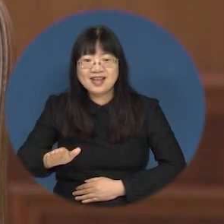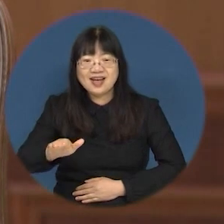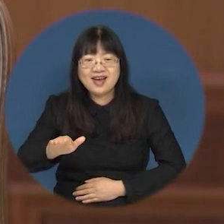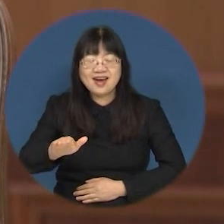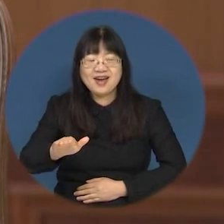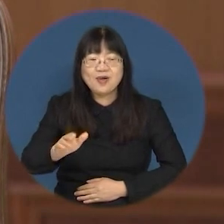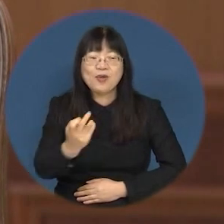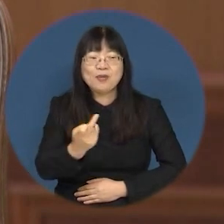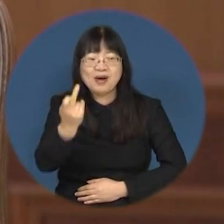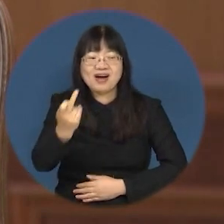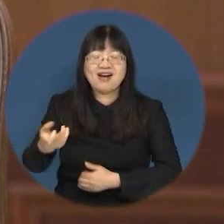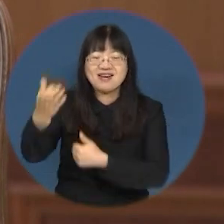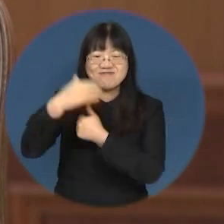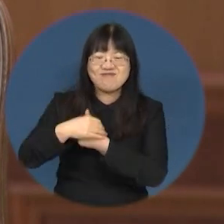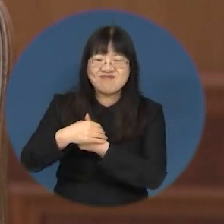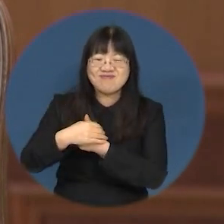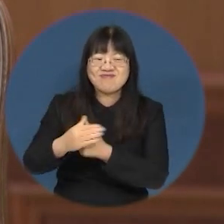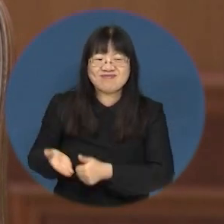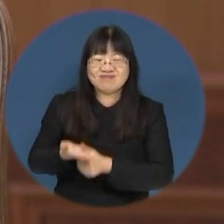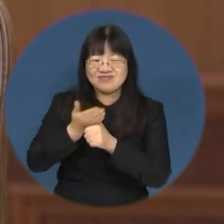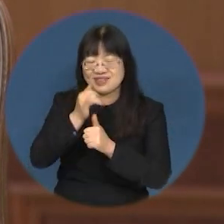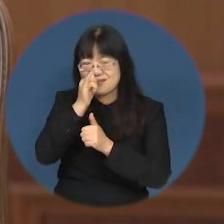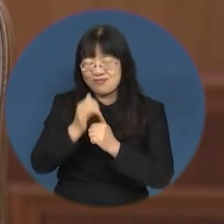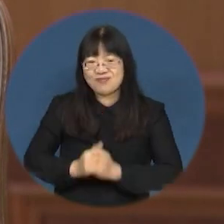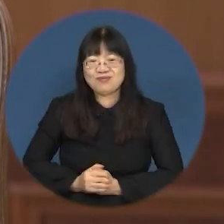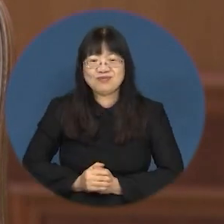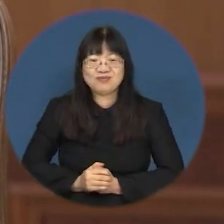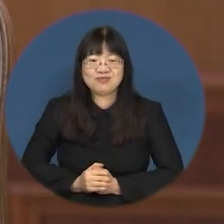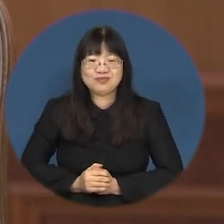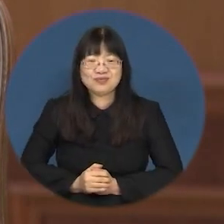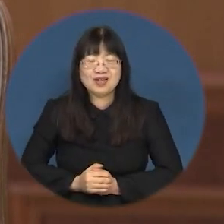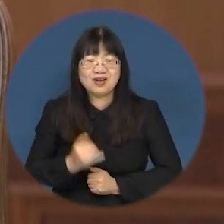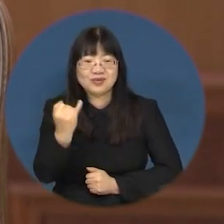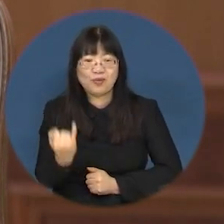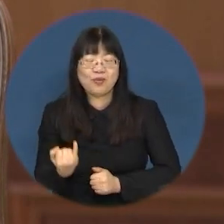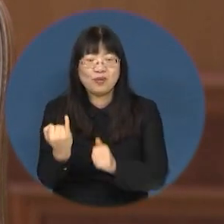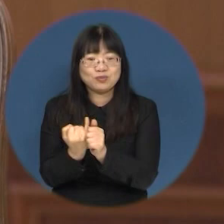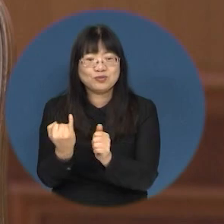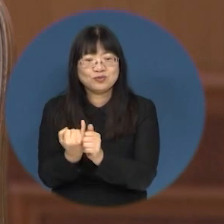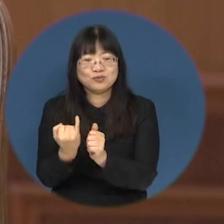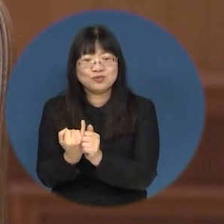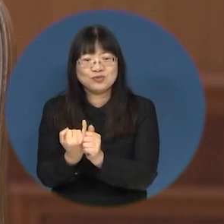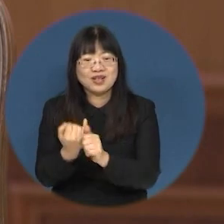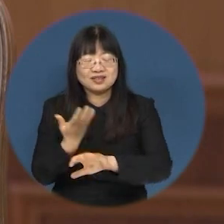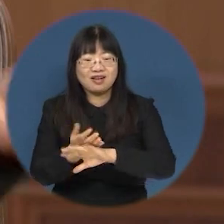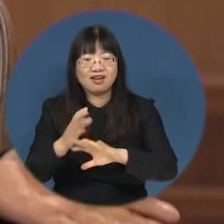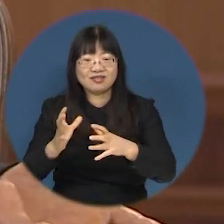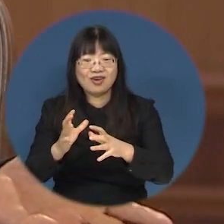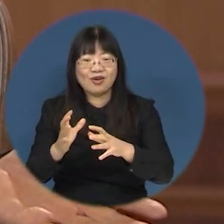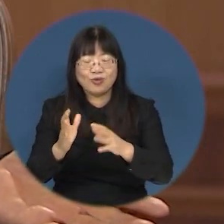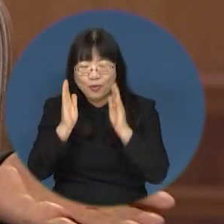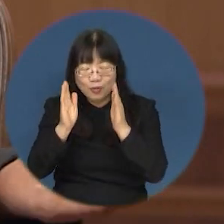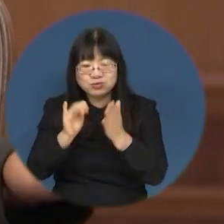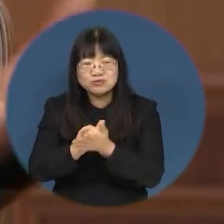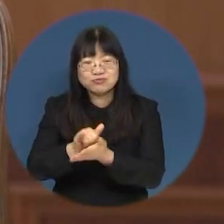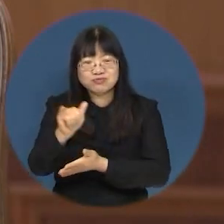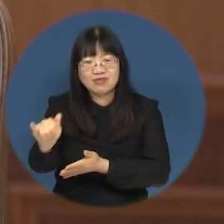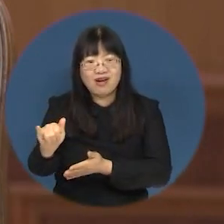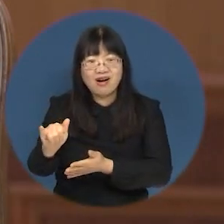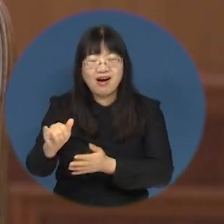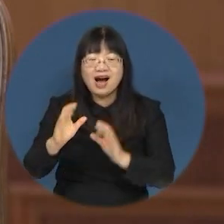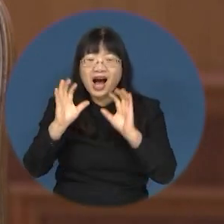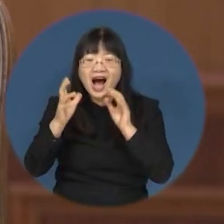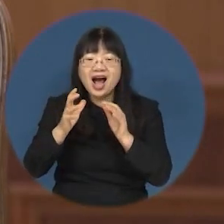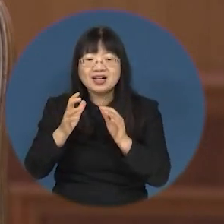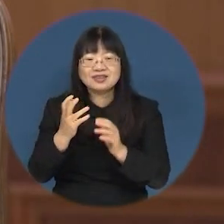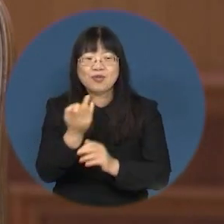떠맡은 거죠. 왜냐면은 그 참 그 동생 부부네 애가 외국으로 있고 유학을 가면서 애를 갖다